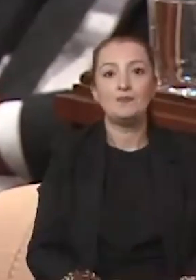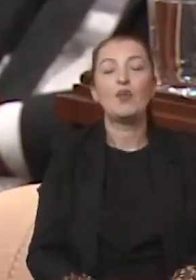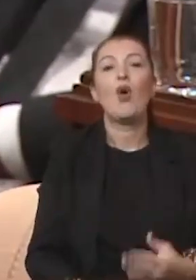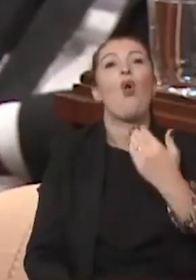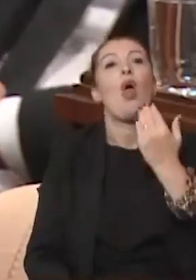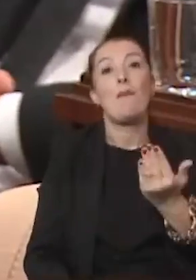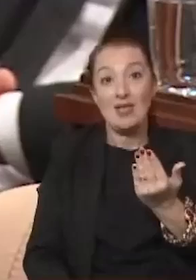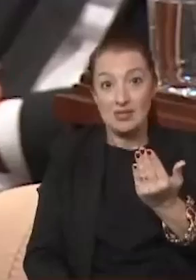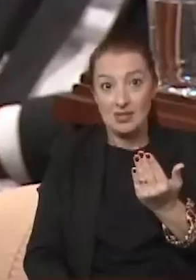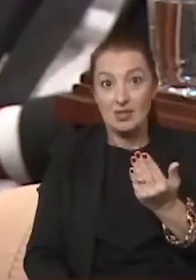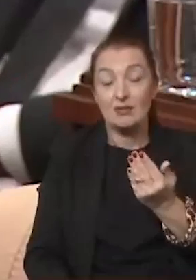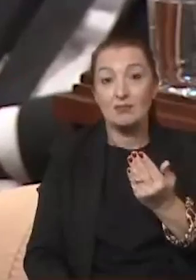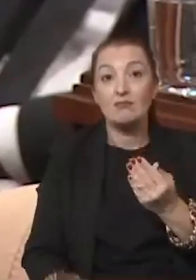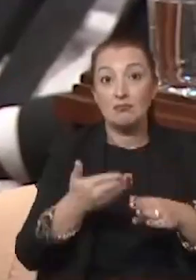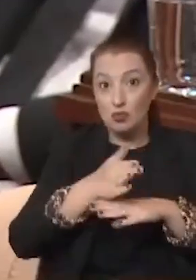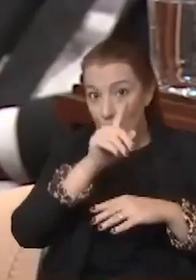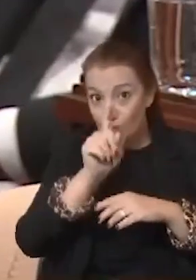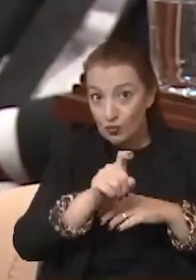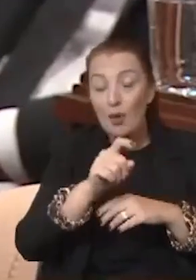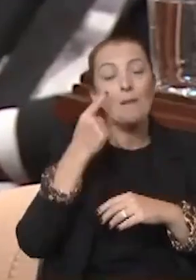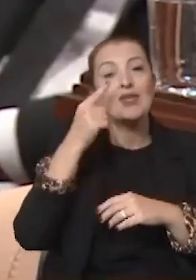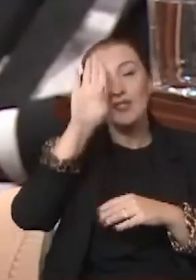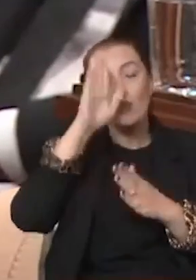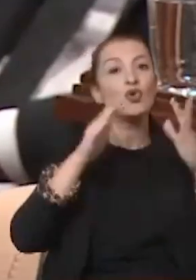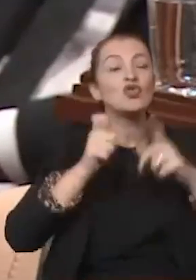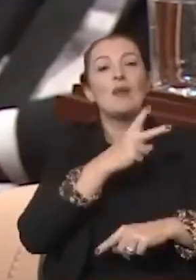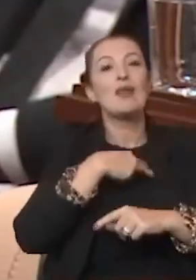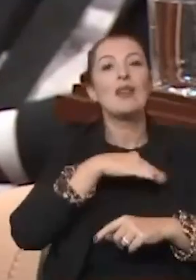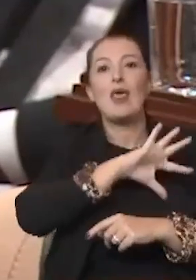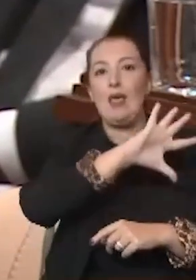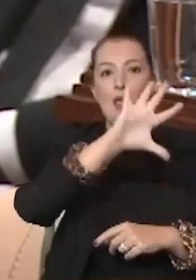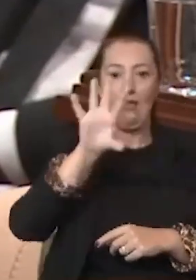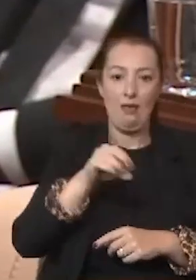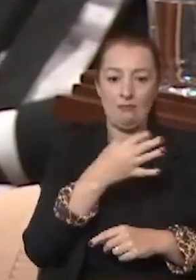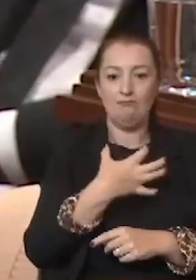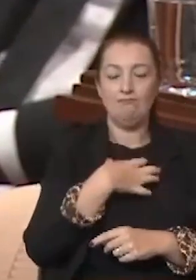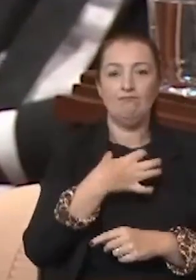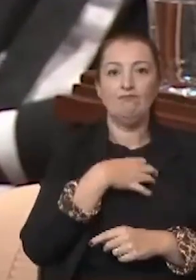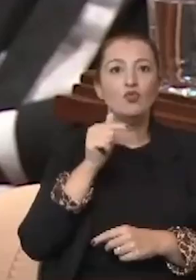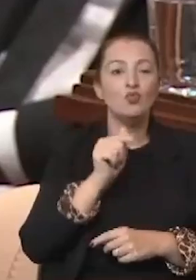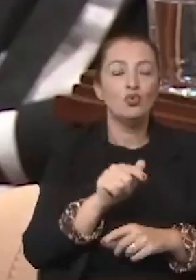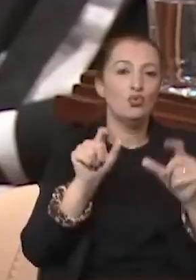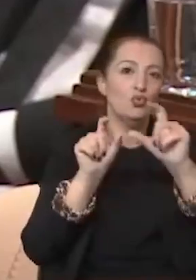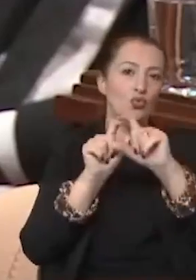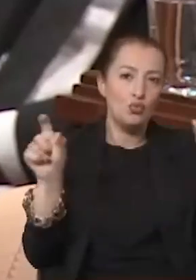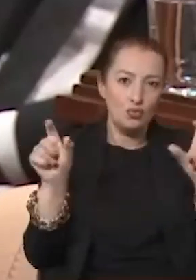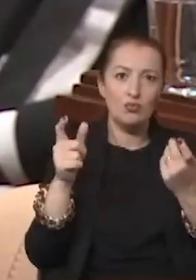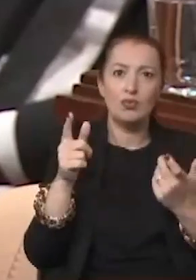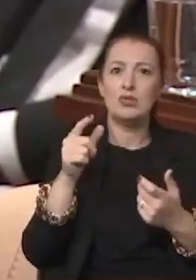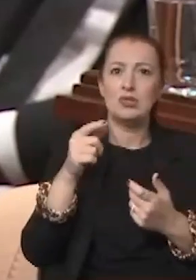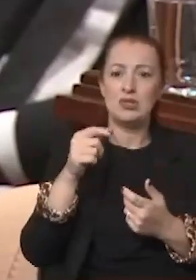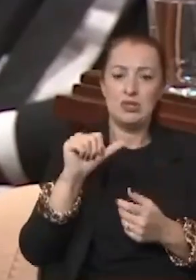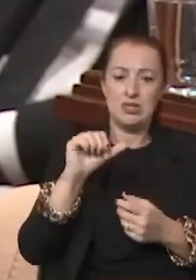Olmazdı değil mi? Bakın İstanbul Büyükşehir Belediyesi hepimizin, bu kurumun itibarının